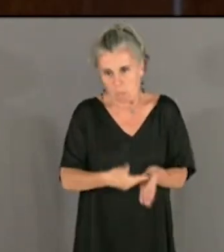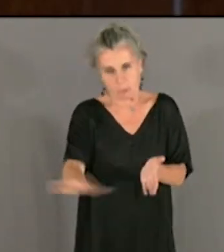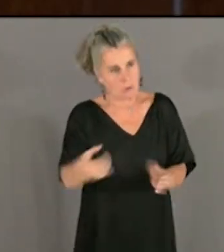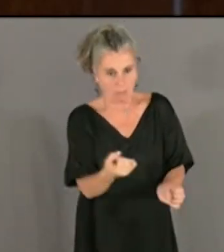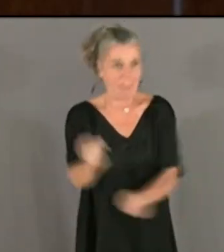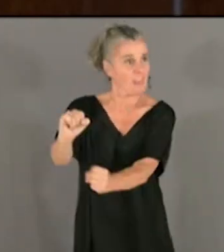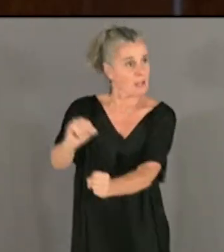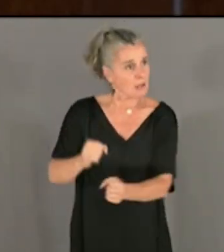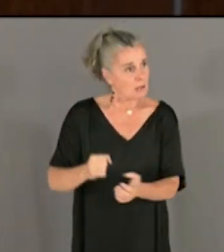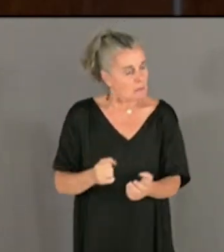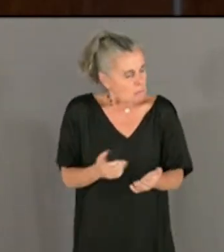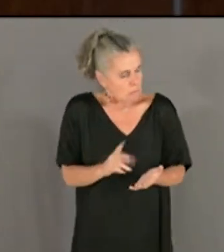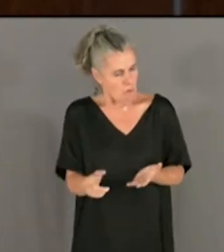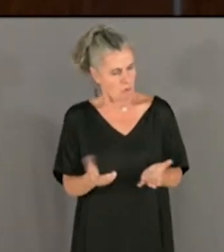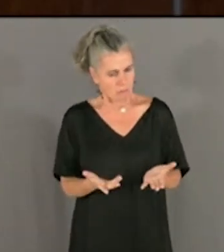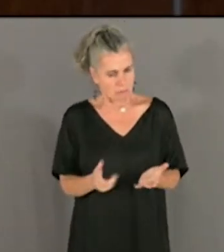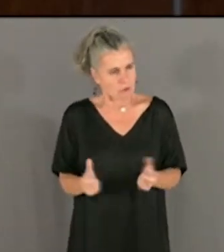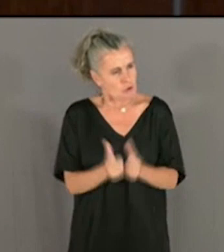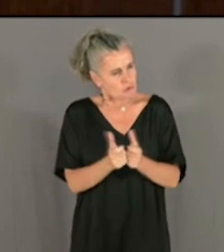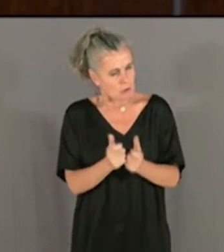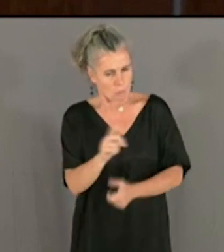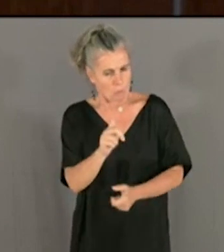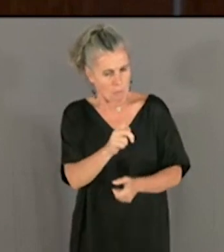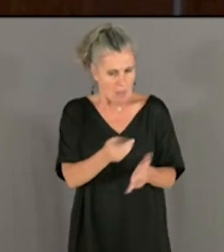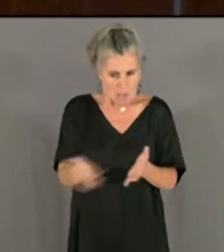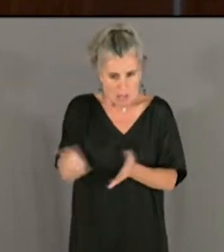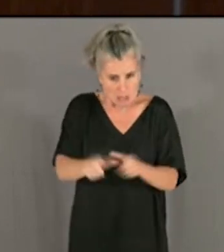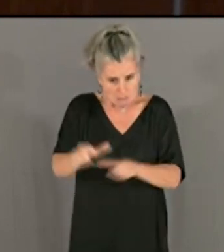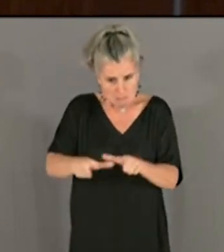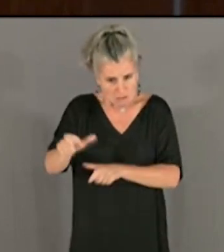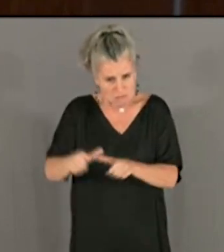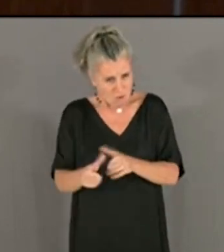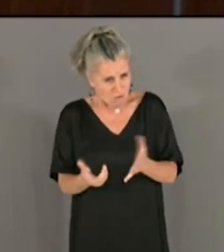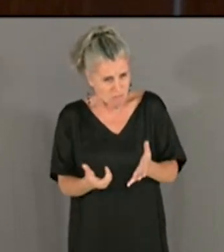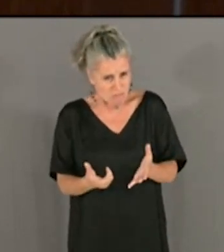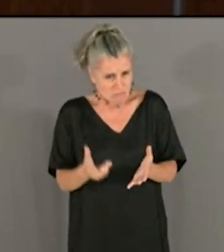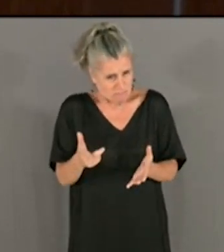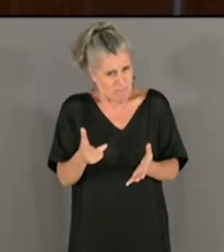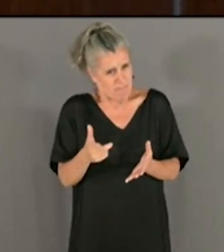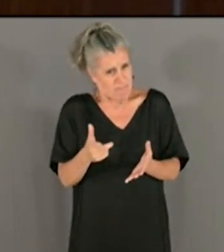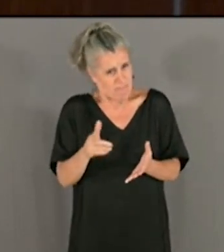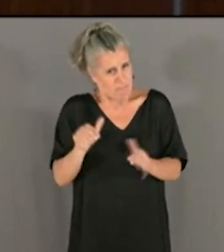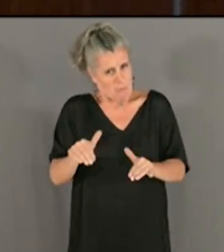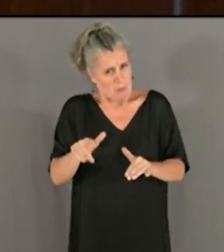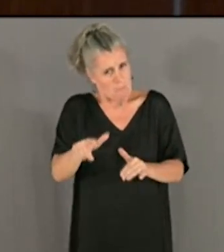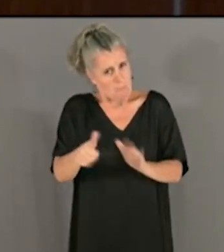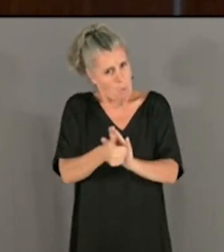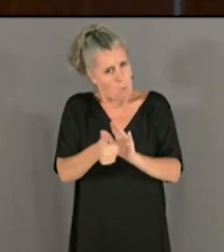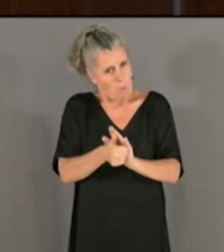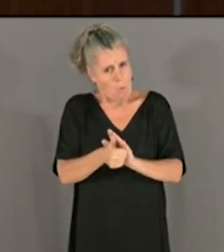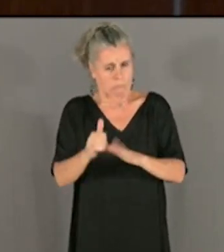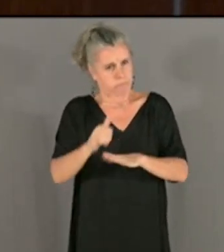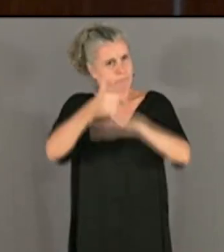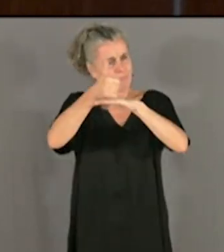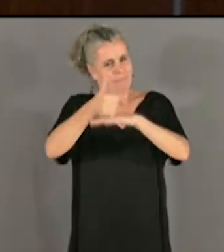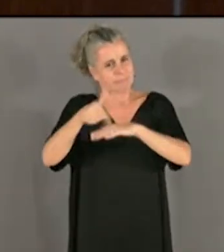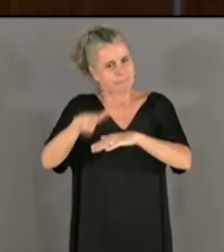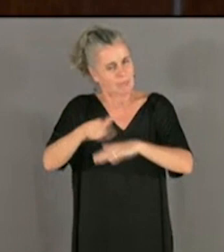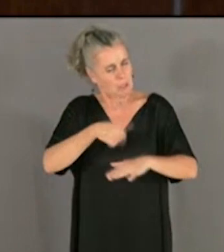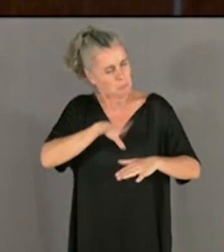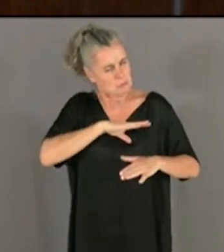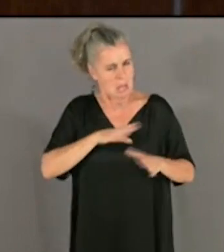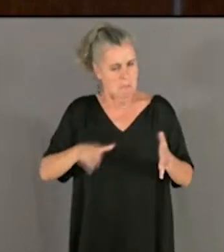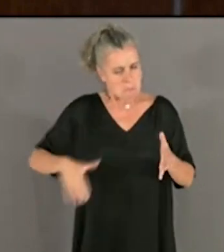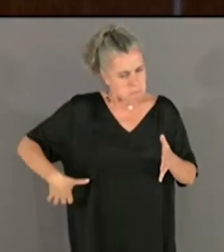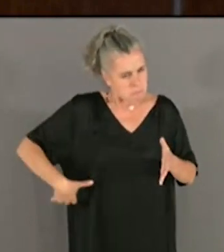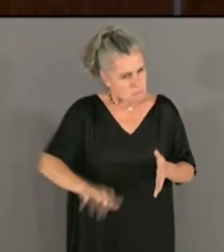de Château-Gombert, les boulomanes gombertois, qui sont à la tête de l'organisation du jeu de boules à Château-Gombert